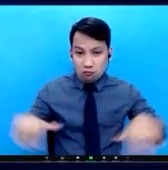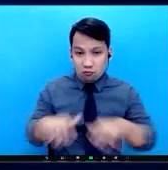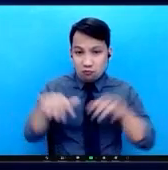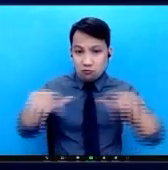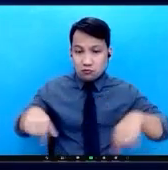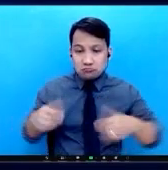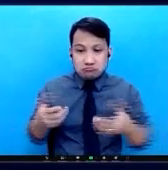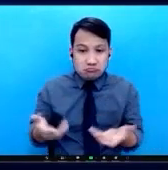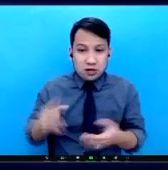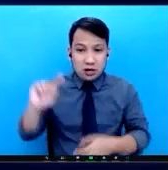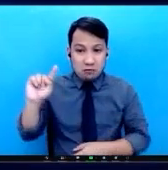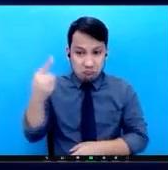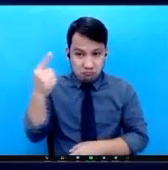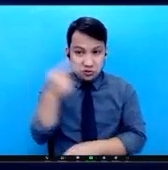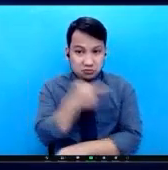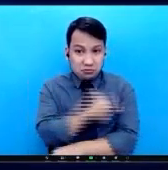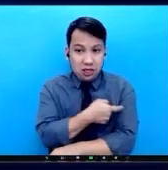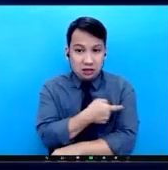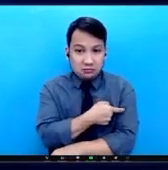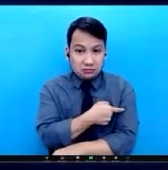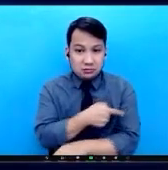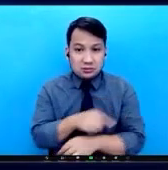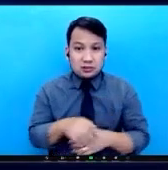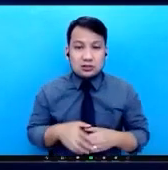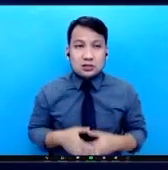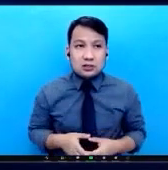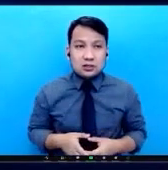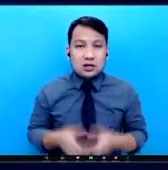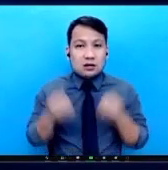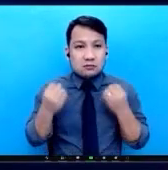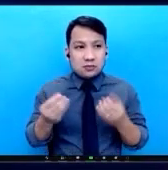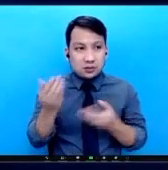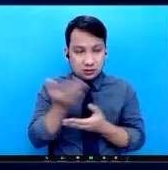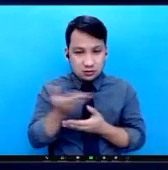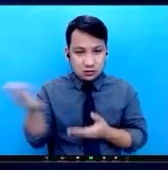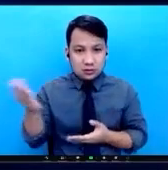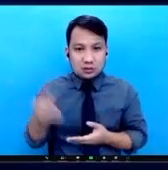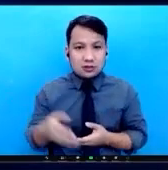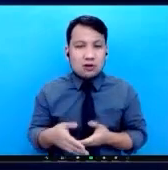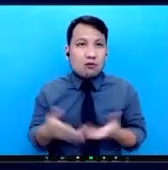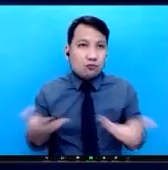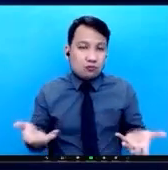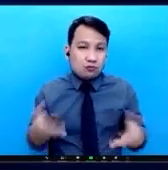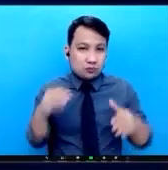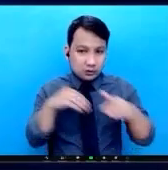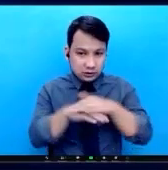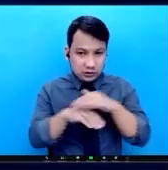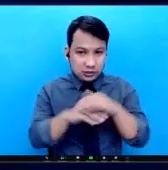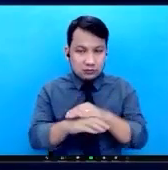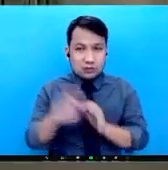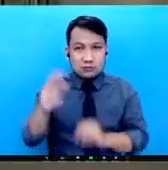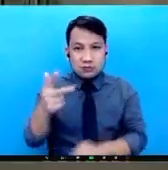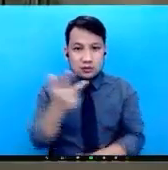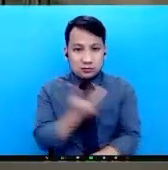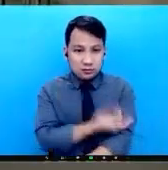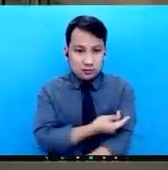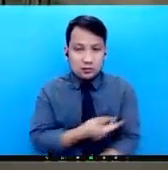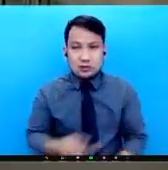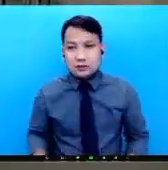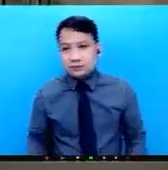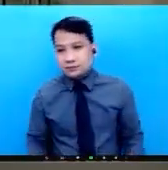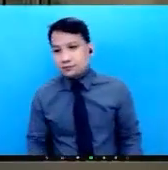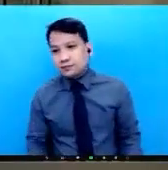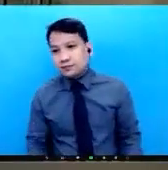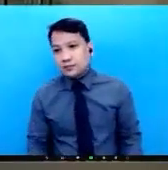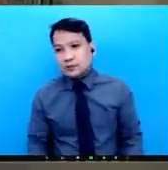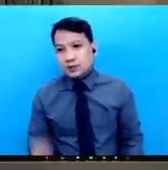first dose pa lamang sa vaccines. Mas maraming mga manggagawa ang walang access sa booster shots. Para rin sa